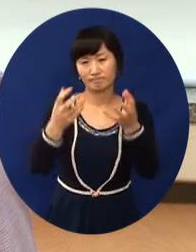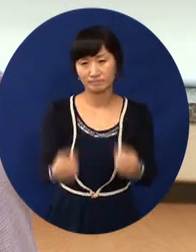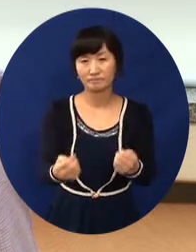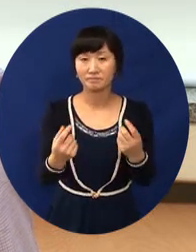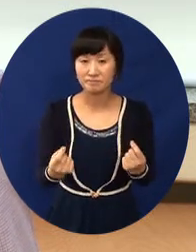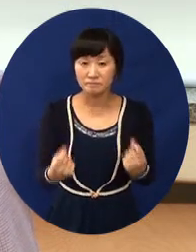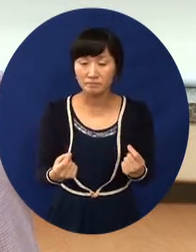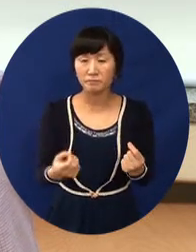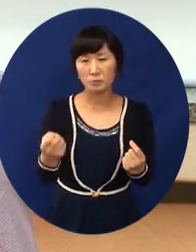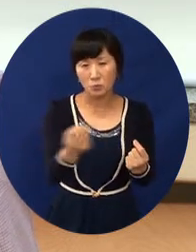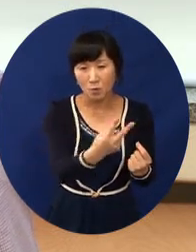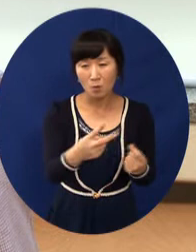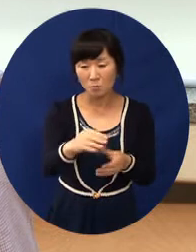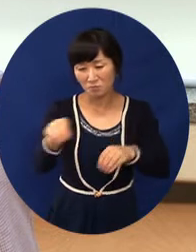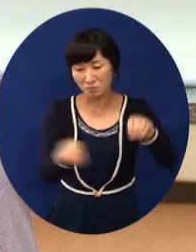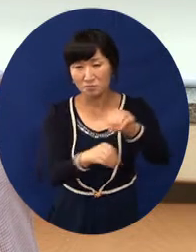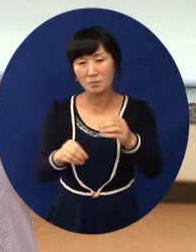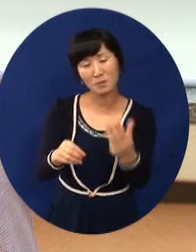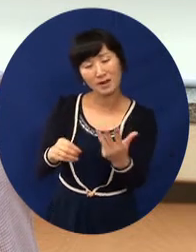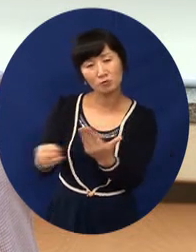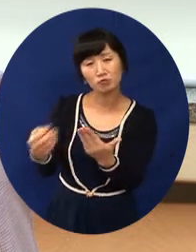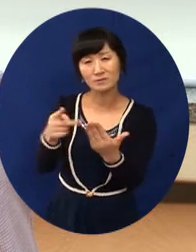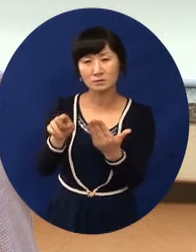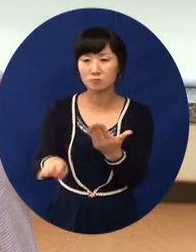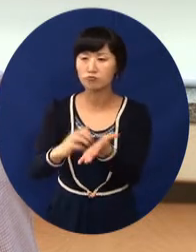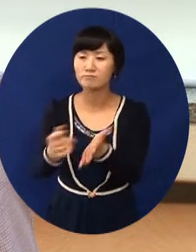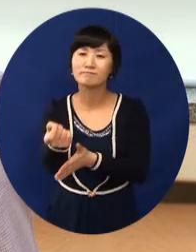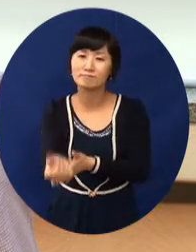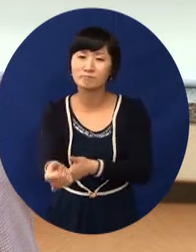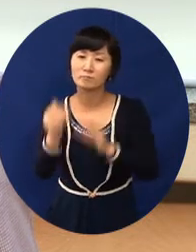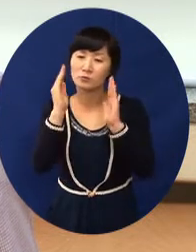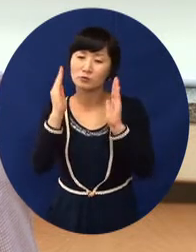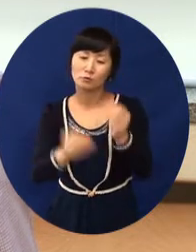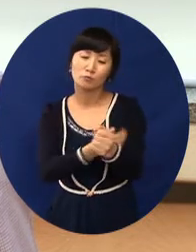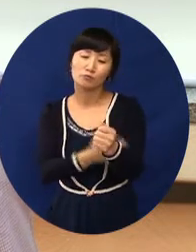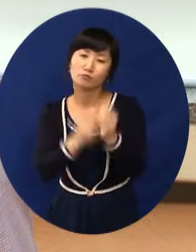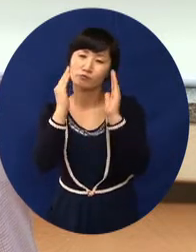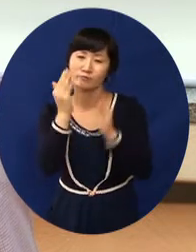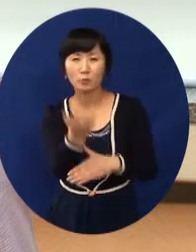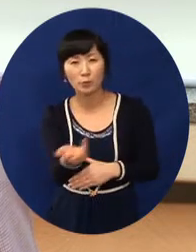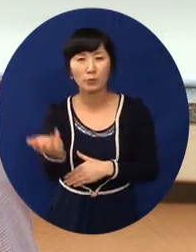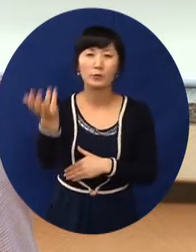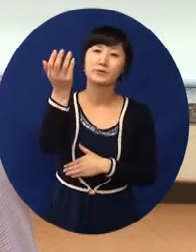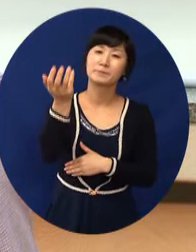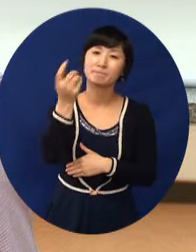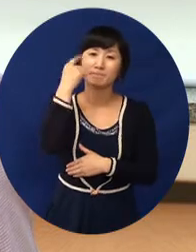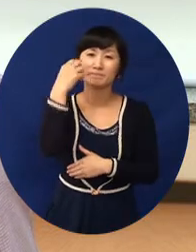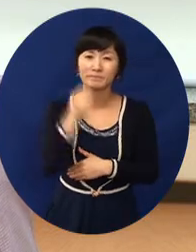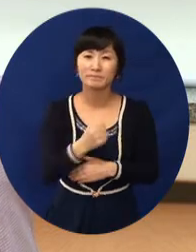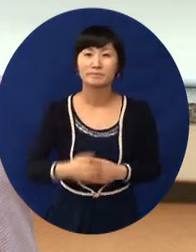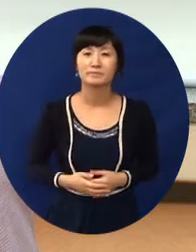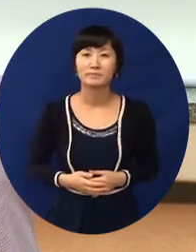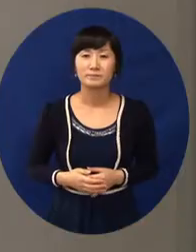생각합니다. 또 상대적으로 8, 9등급 비율이 낮아 기초학력이 많이 높은 것으로 생각이